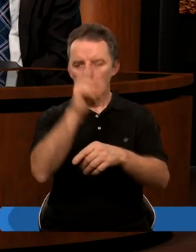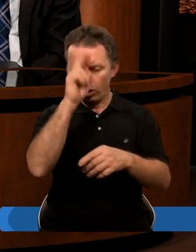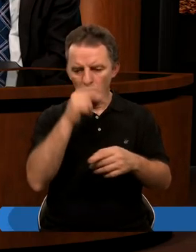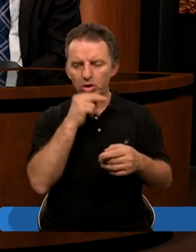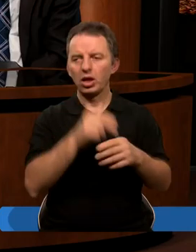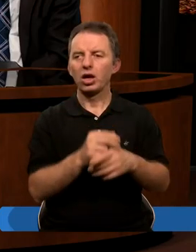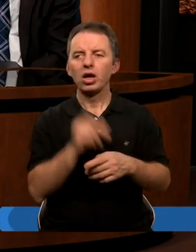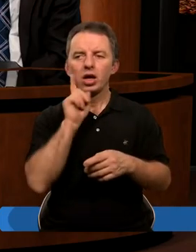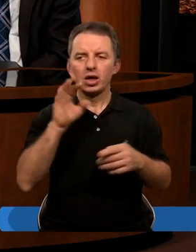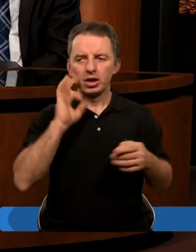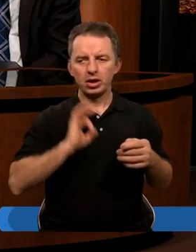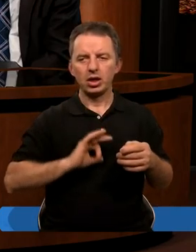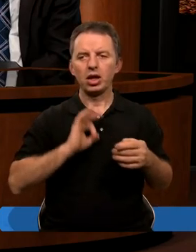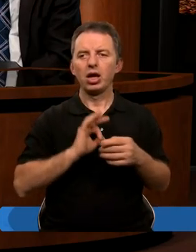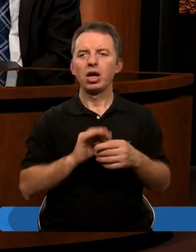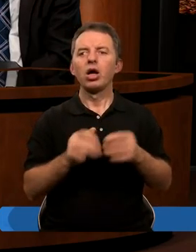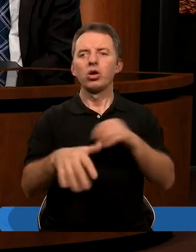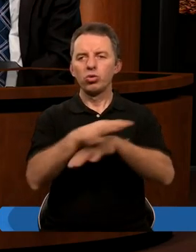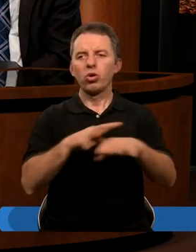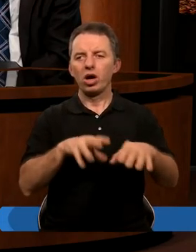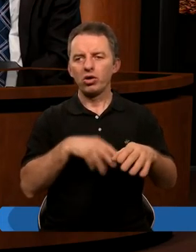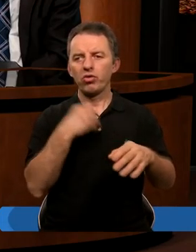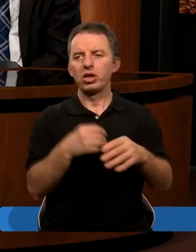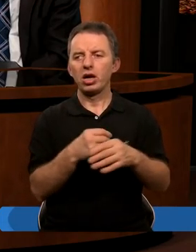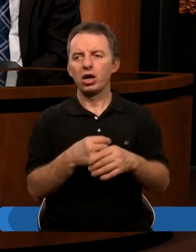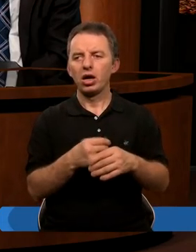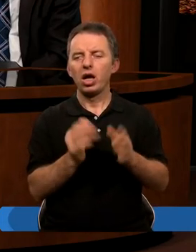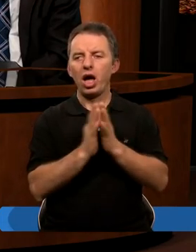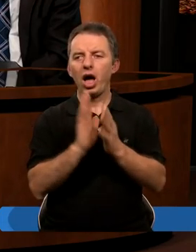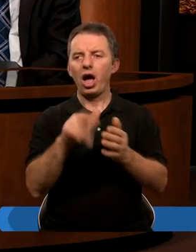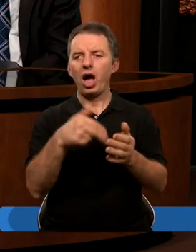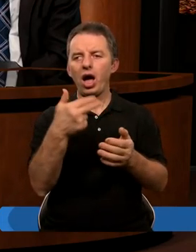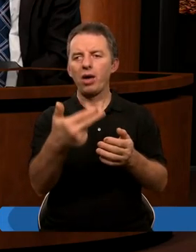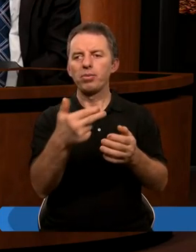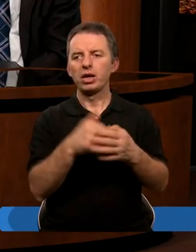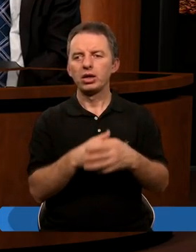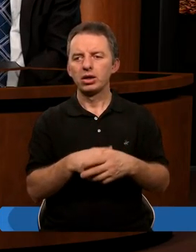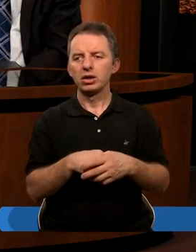Ojca i Syna i Ducha Świętego. Amen.